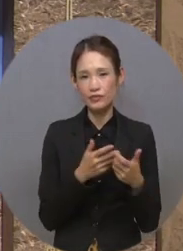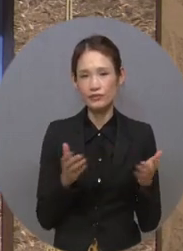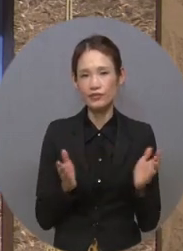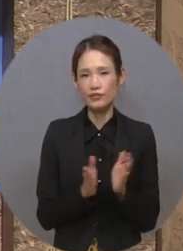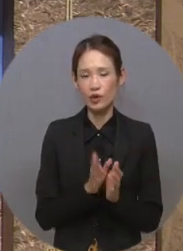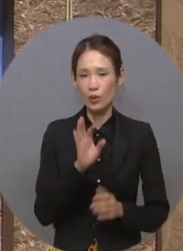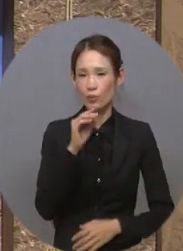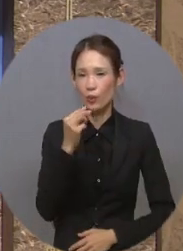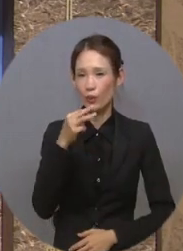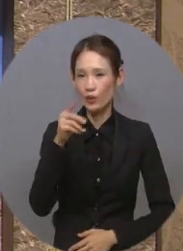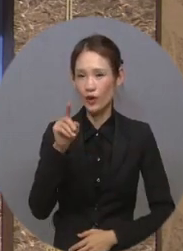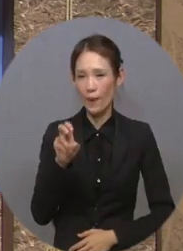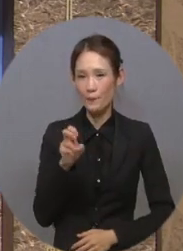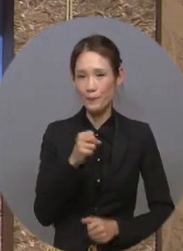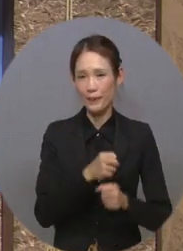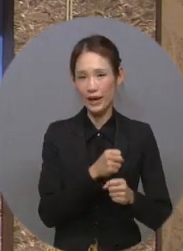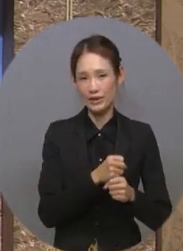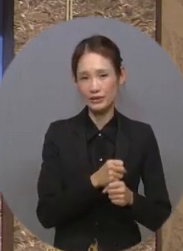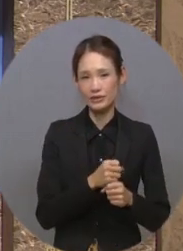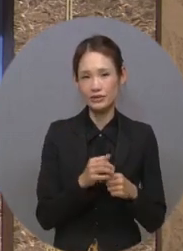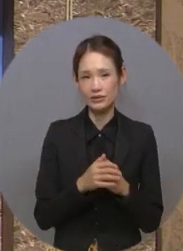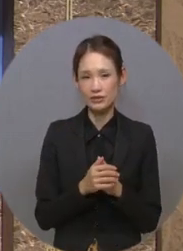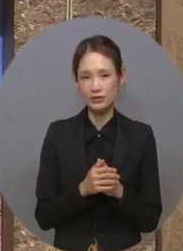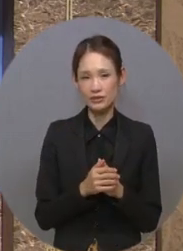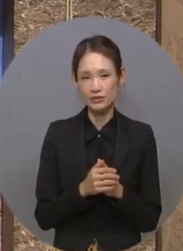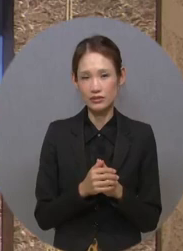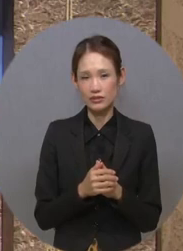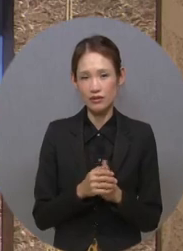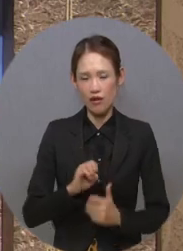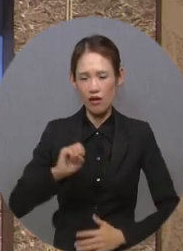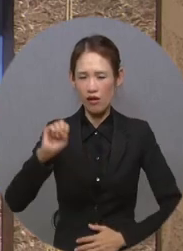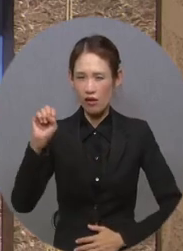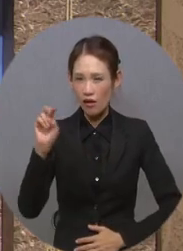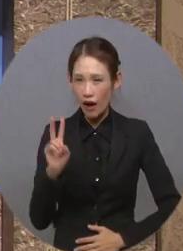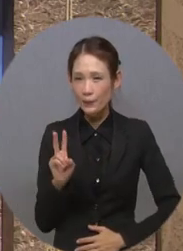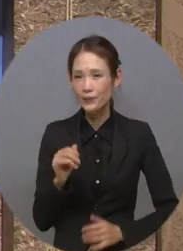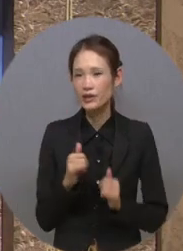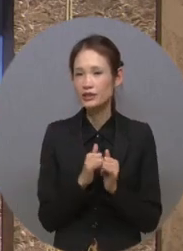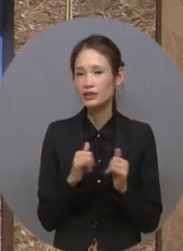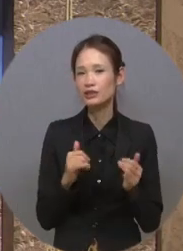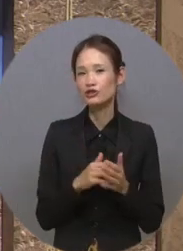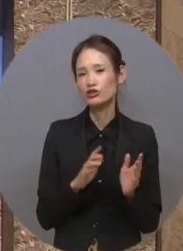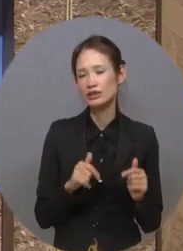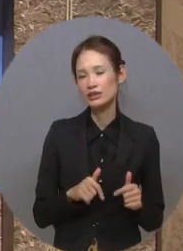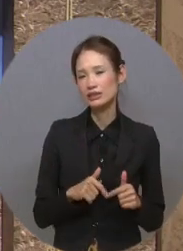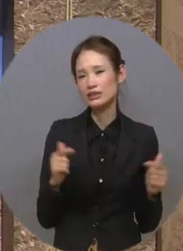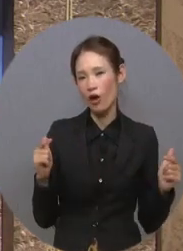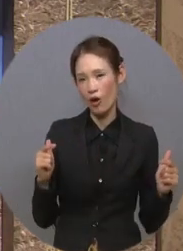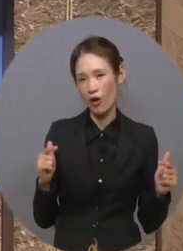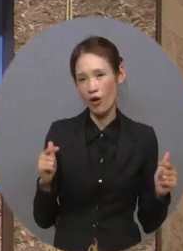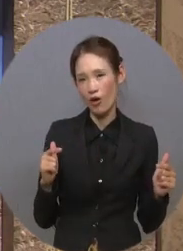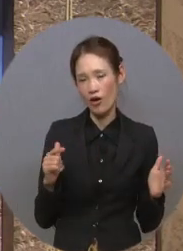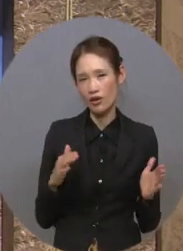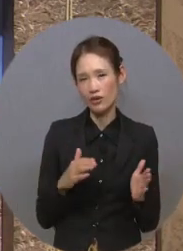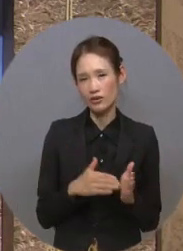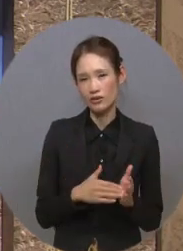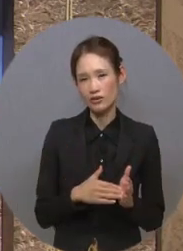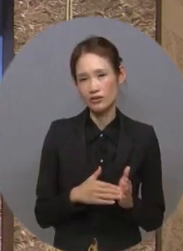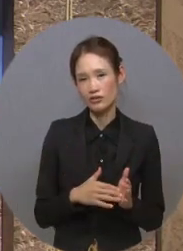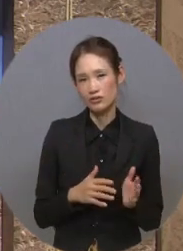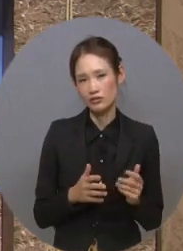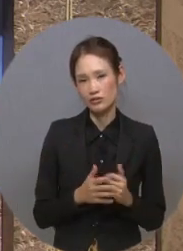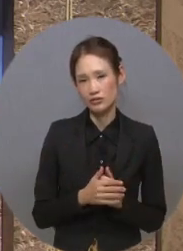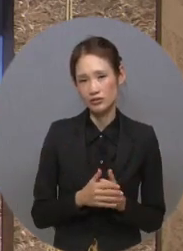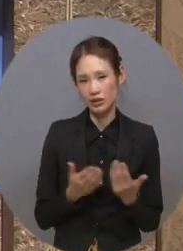거는 그동안에 이제 어떤 그 양주가 이제 갑자기 이제 인구가 줄어서 많이 늘고 있잖아요. 네. 그러다 보니까